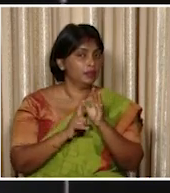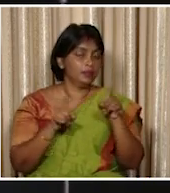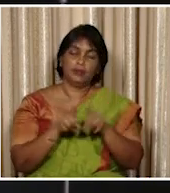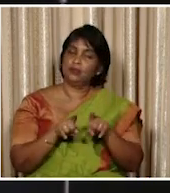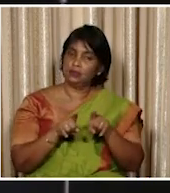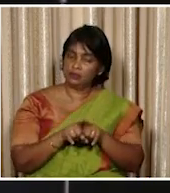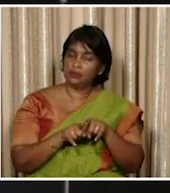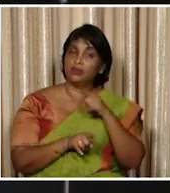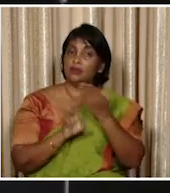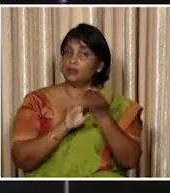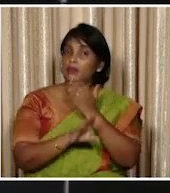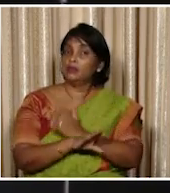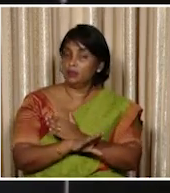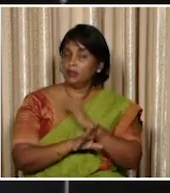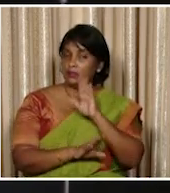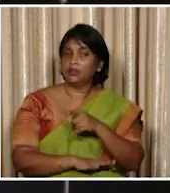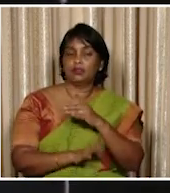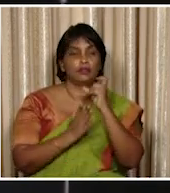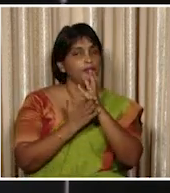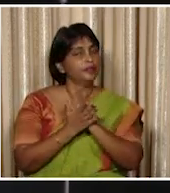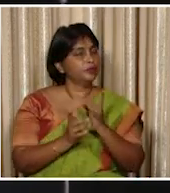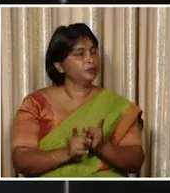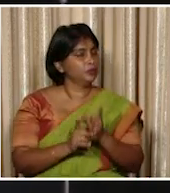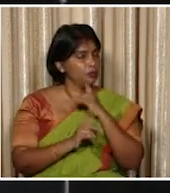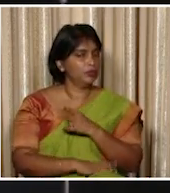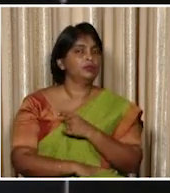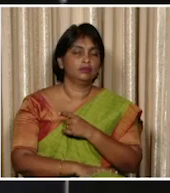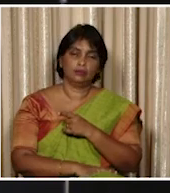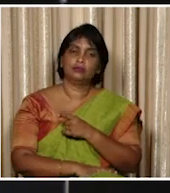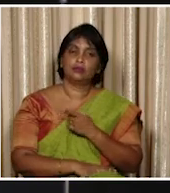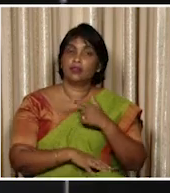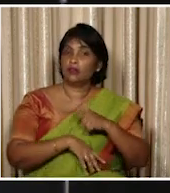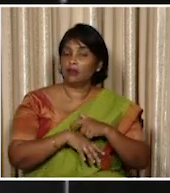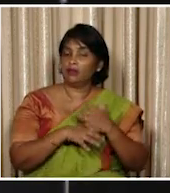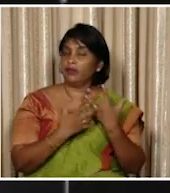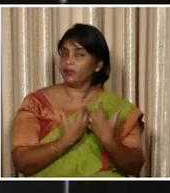හැටියට එවකට තිබුණු ව්‍යවස්ථාව හැටියට එතුමාට ඒ වරම